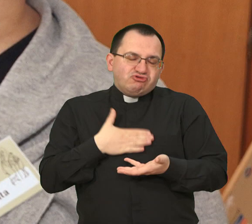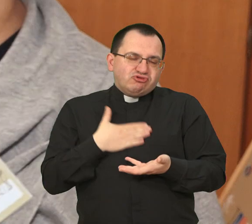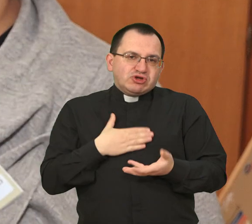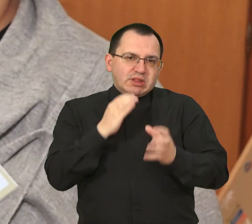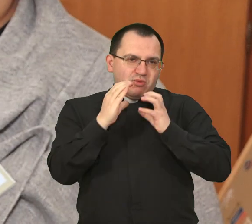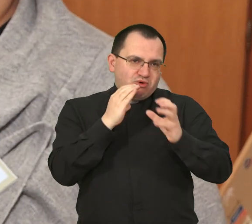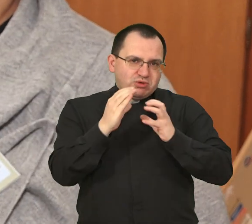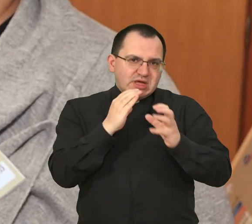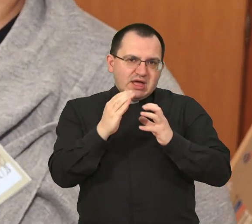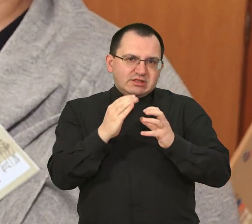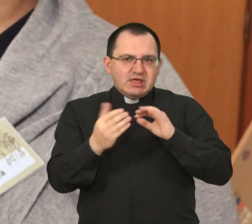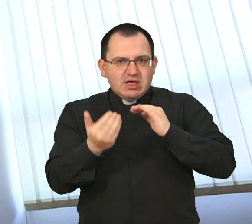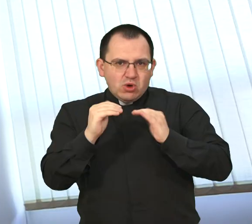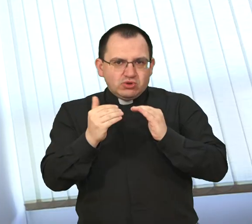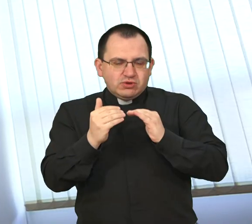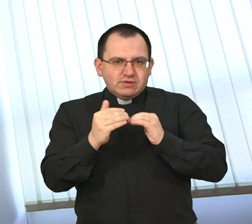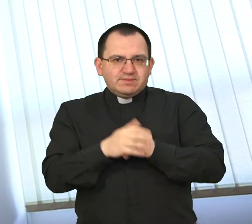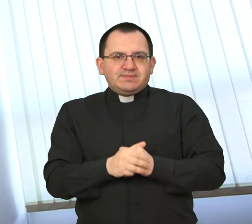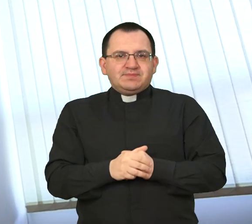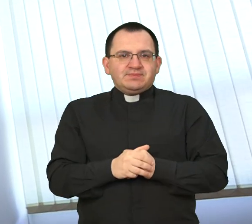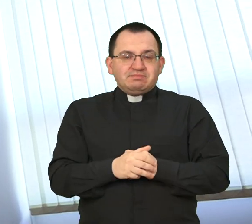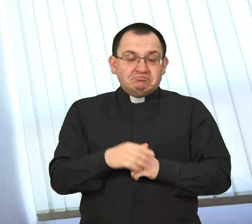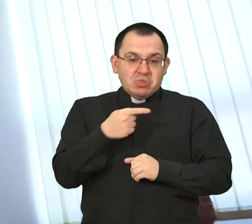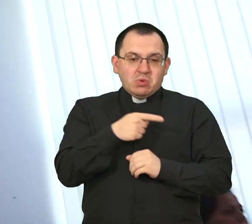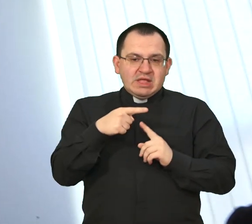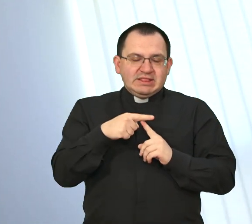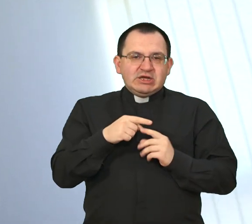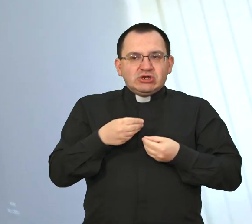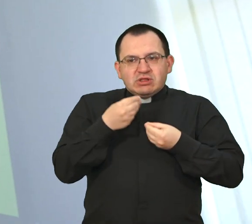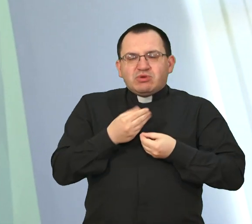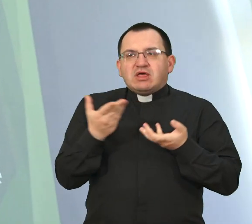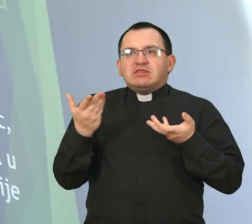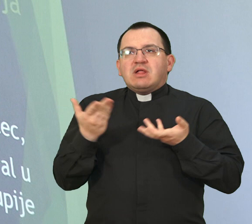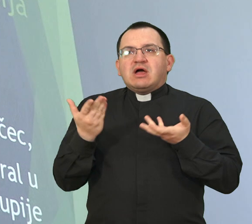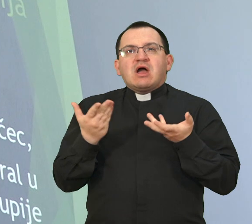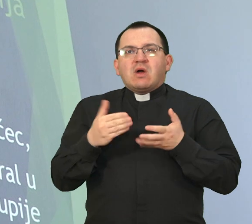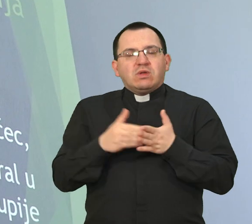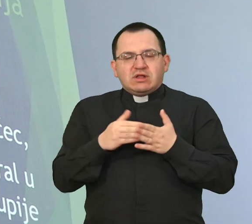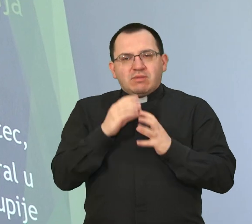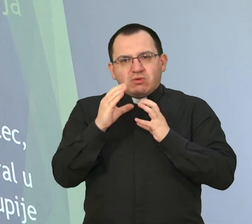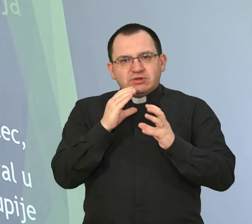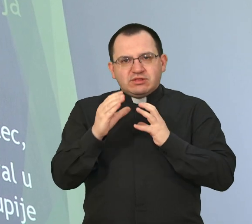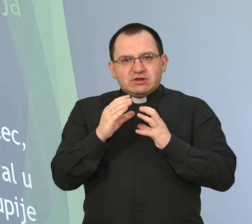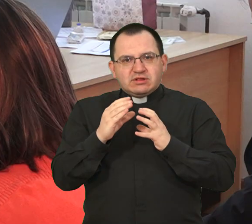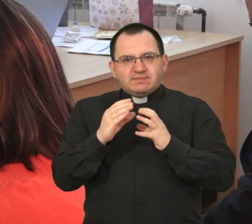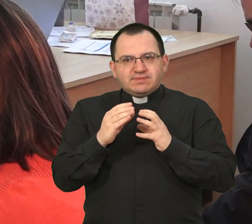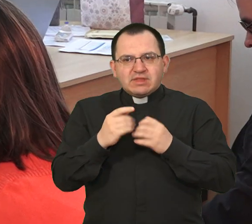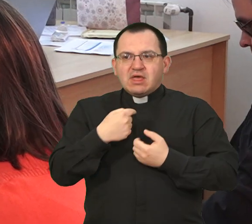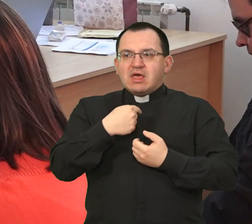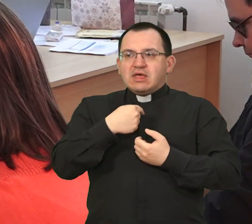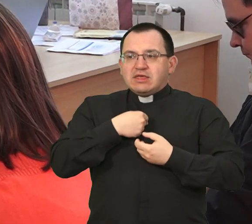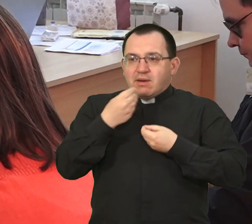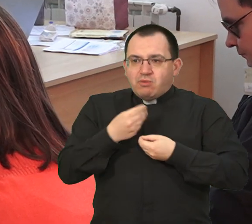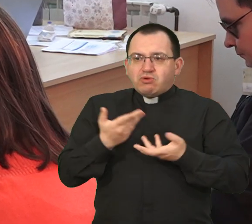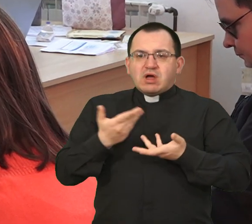međuljudskim komunikacijama i odnosu. Treščec je pojasnila koje su to tehnike asertivne komunikacije. Ja poruke, kako reći